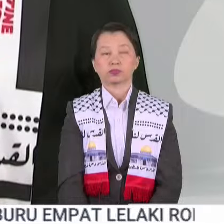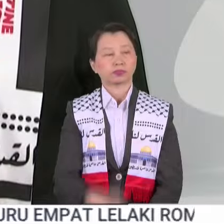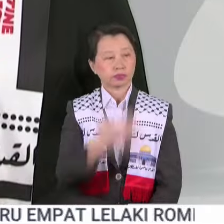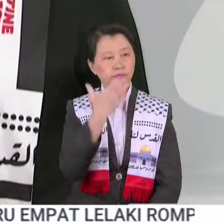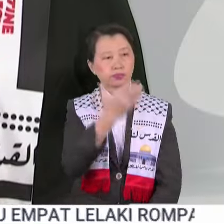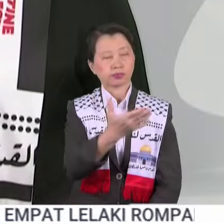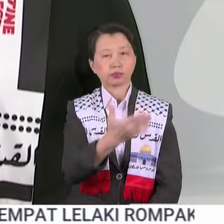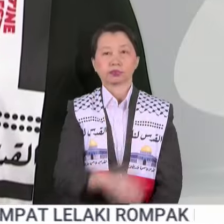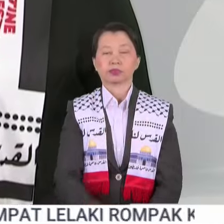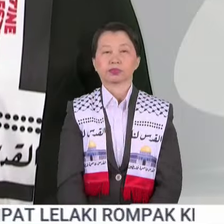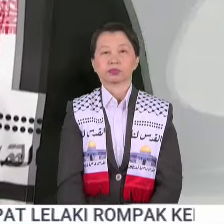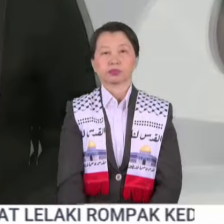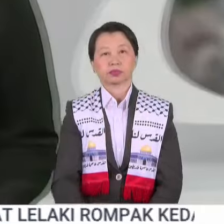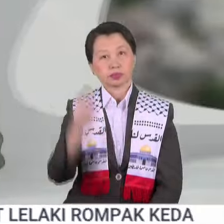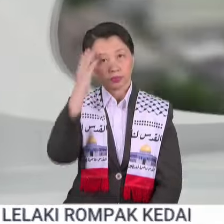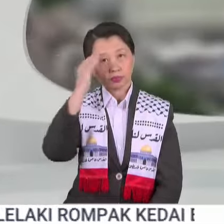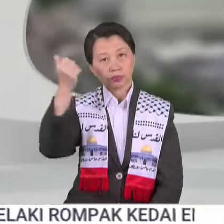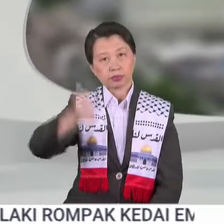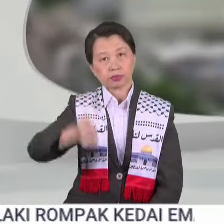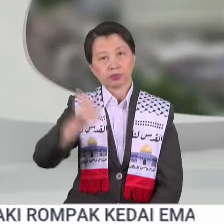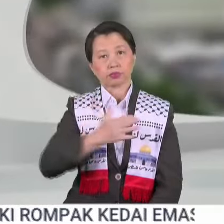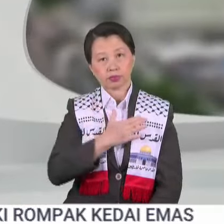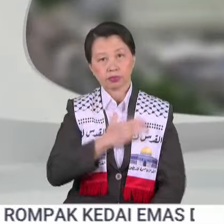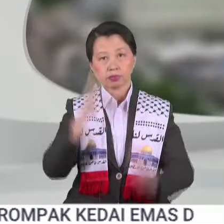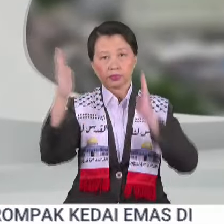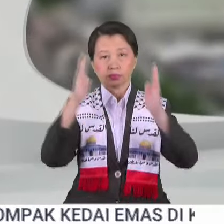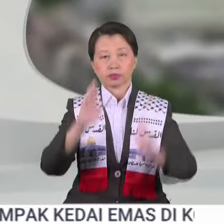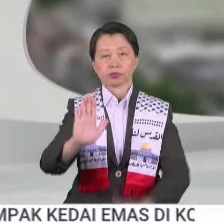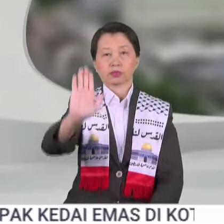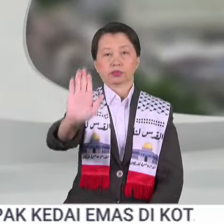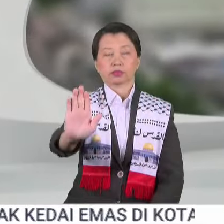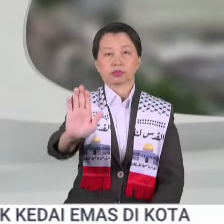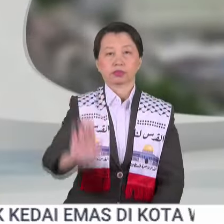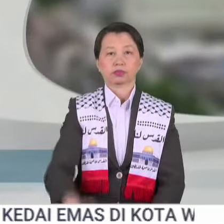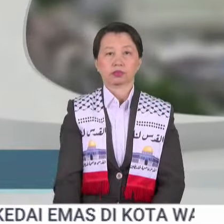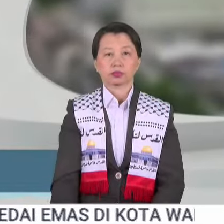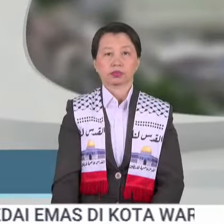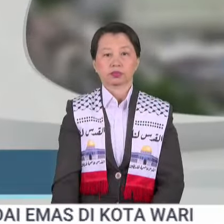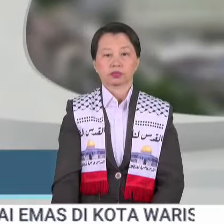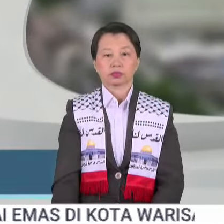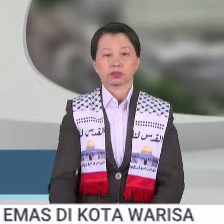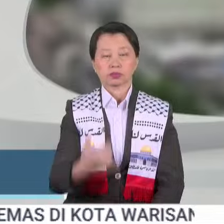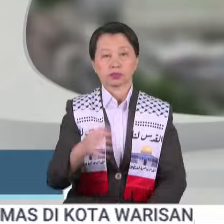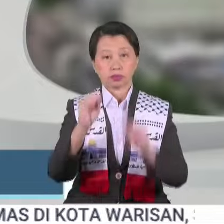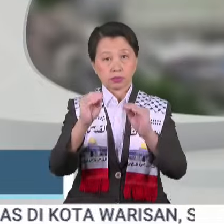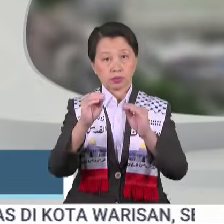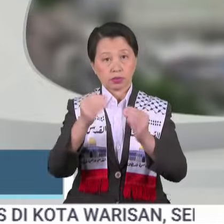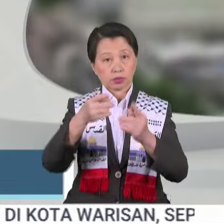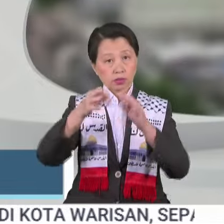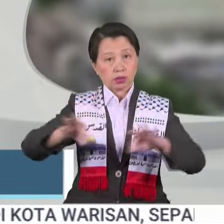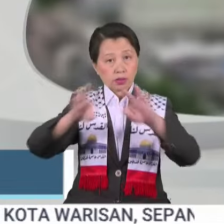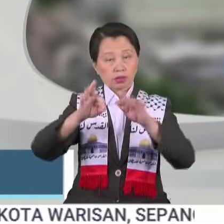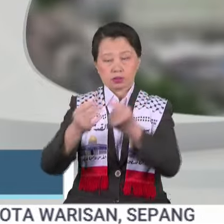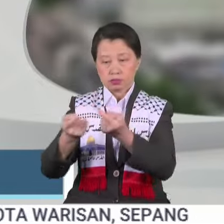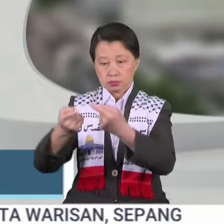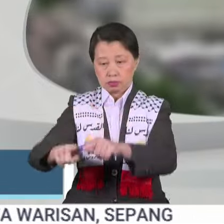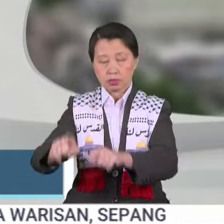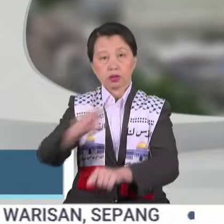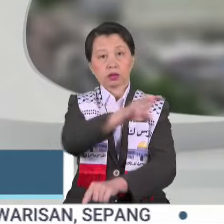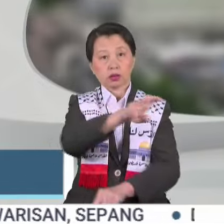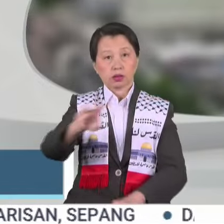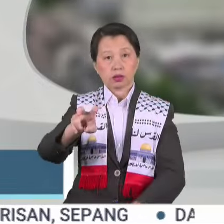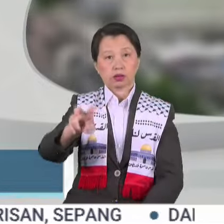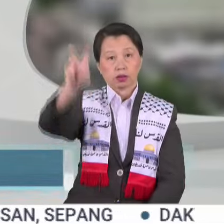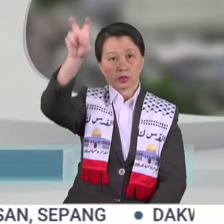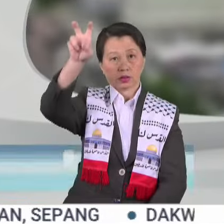Terima kasih Angkasa Puri. Assalamualaikum dan salam Malaysia Madani. Ambil pengajaran penting daripada peristiwa Isra'